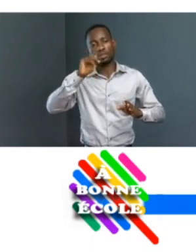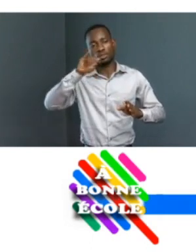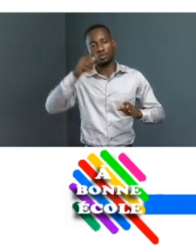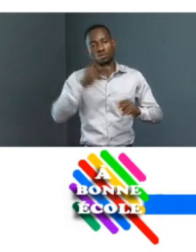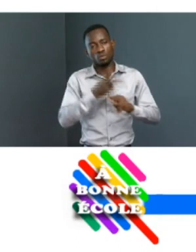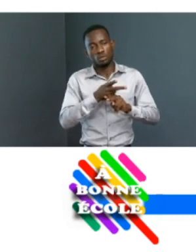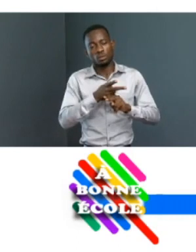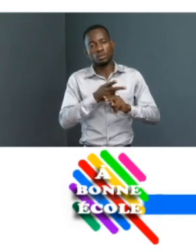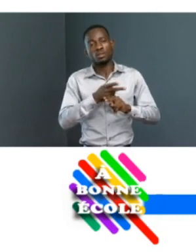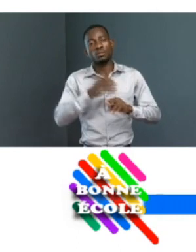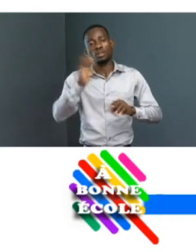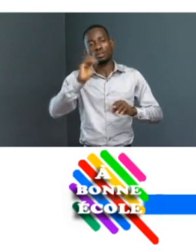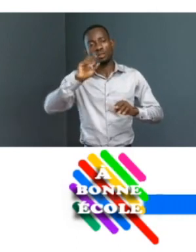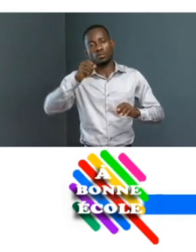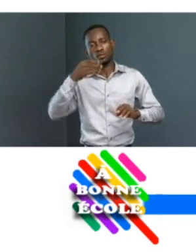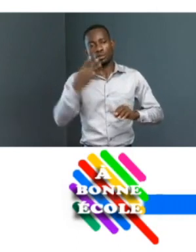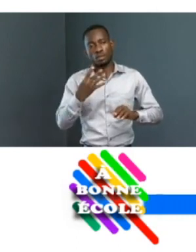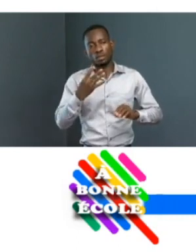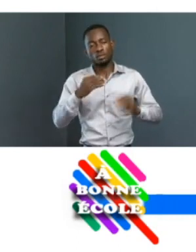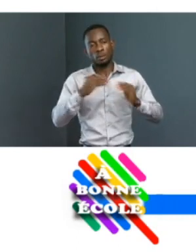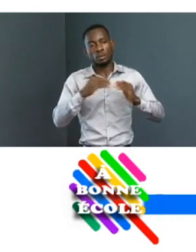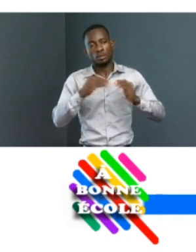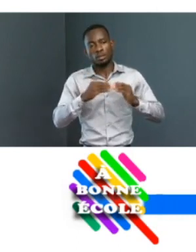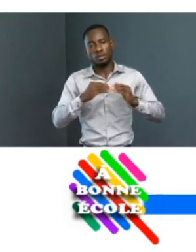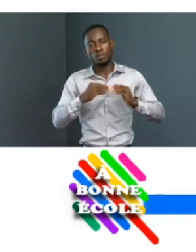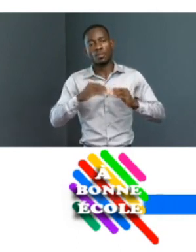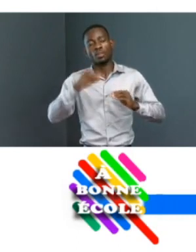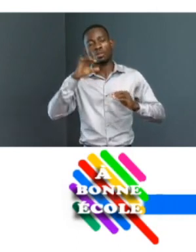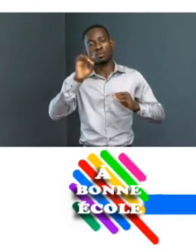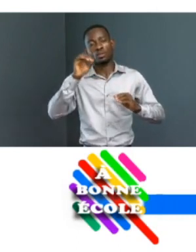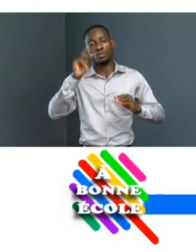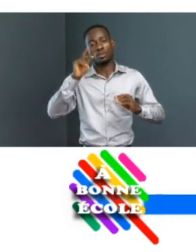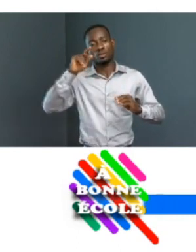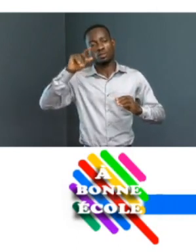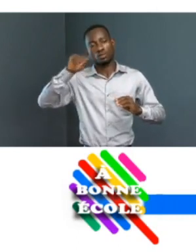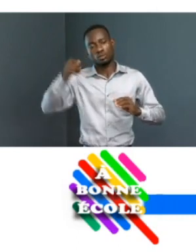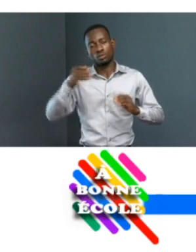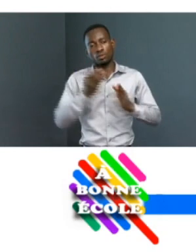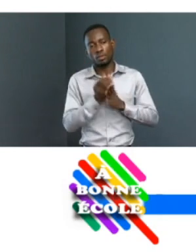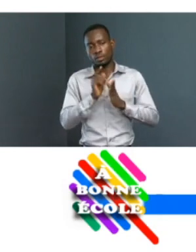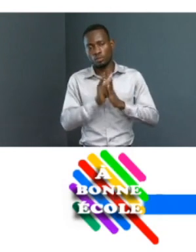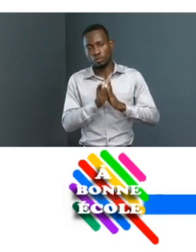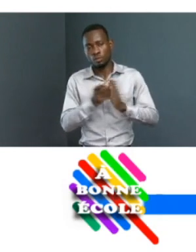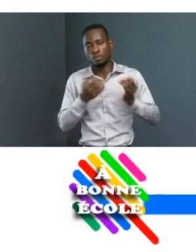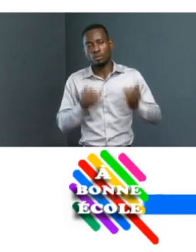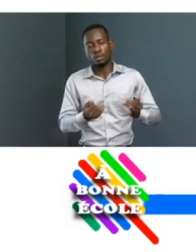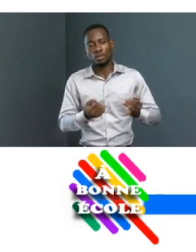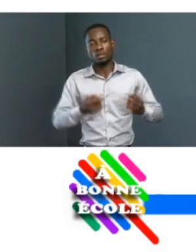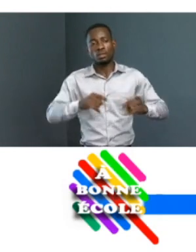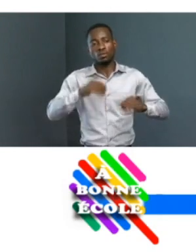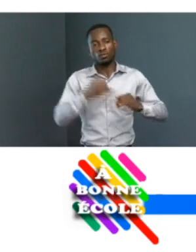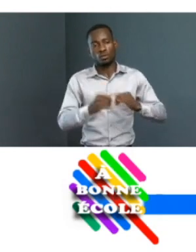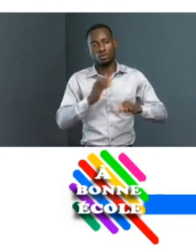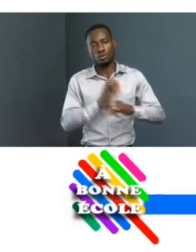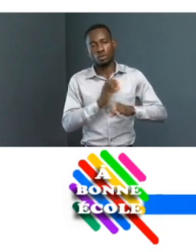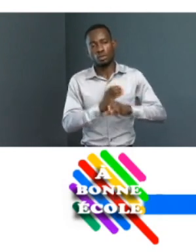multiplié par 0,4, ce qui va nous donner 8 kJ par minute. Maintenant, lorsque nous finissons de